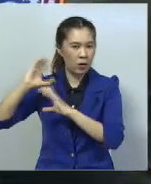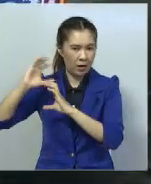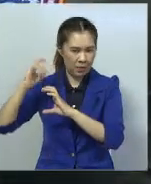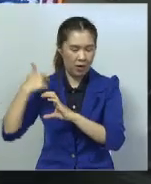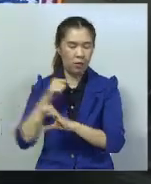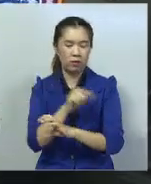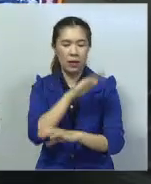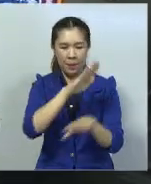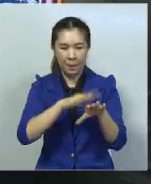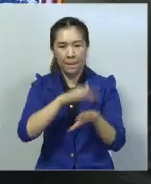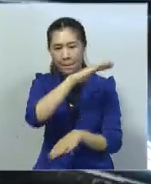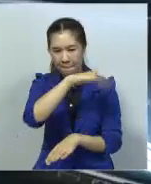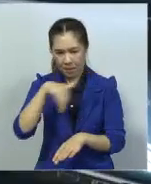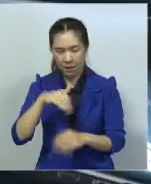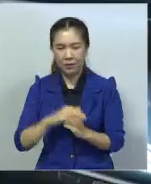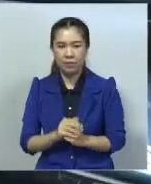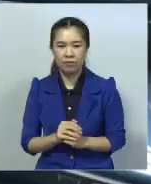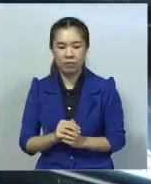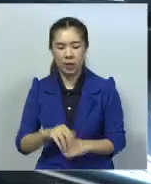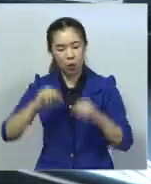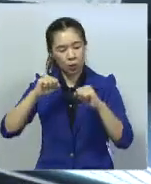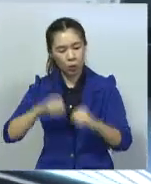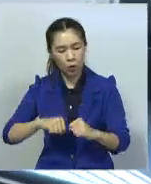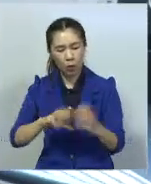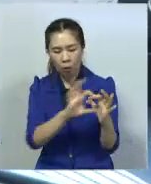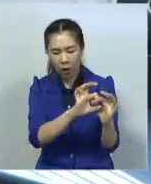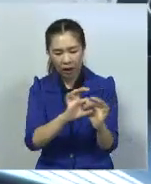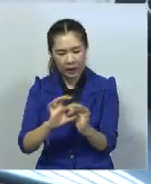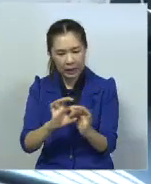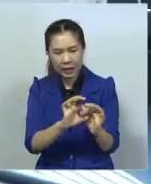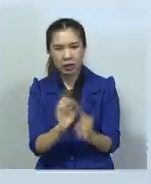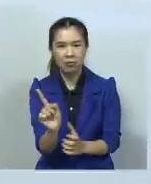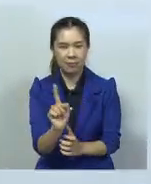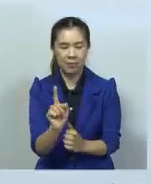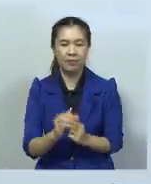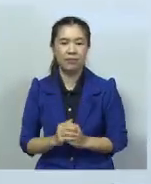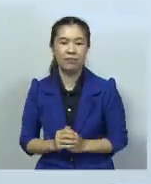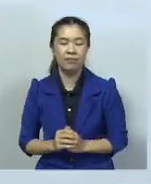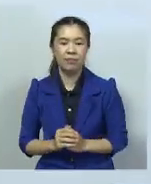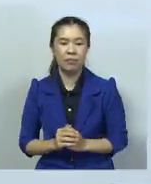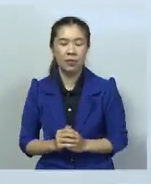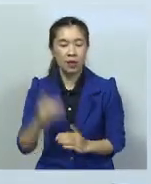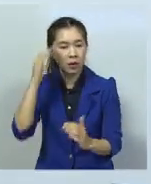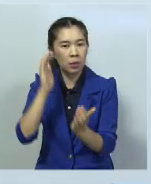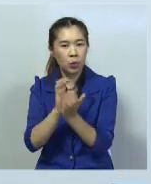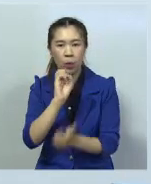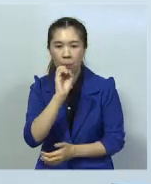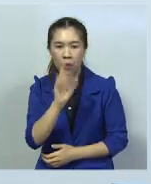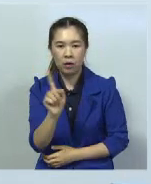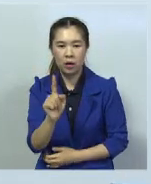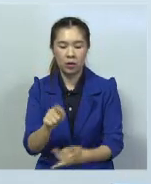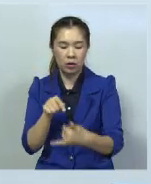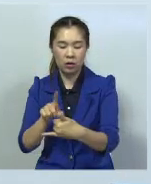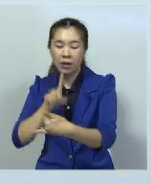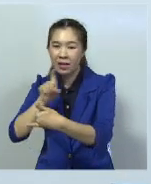ให้ข้อมูลด้วยเพื่อพิสูจน์ว่าทั้งสองคลินิกเนี่ยตกลงแล้วมีความเกี่ยวข้องกันหรือไม่ขณะที่ตำรวจบอกว่าตอนนี้ยังต้องสอบปาก